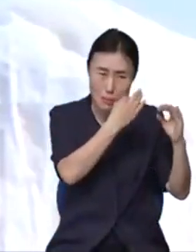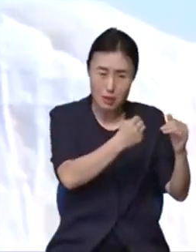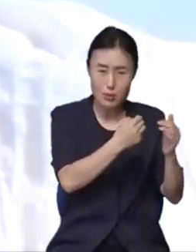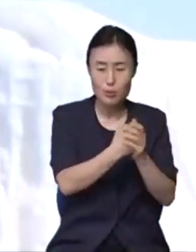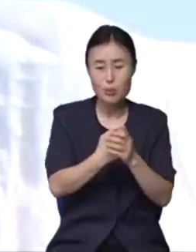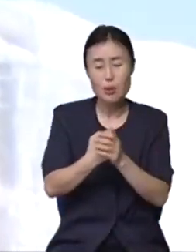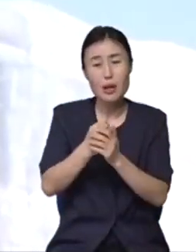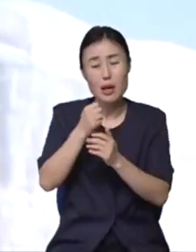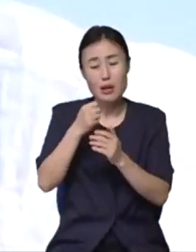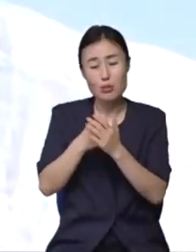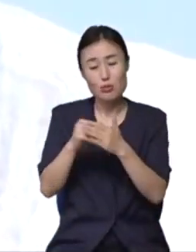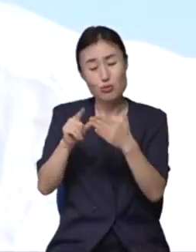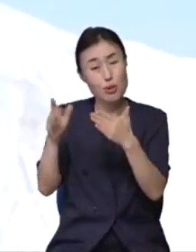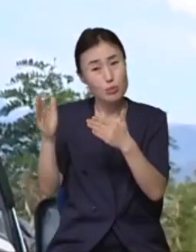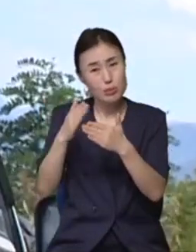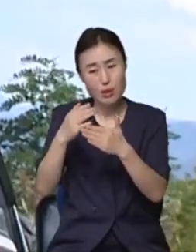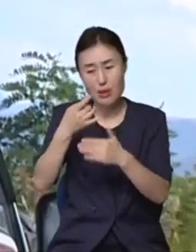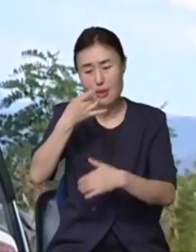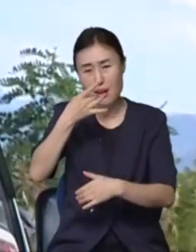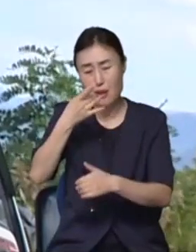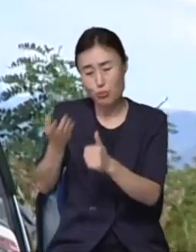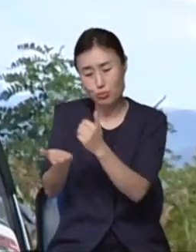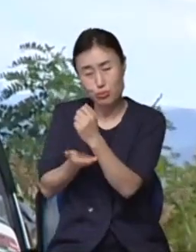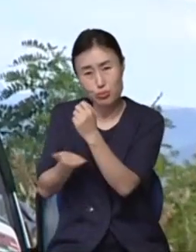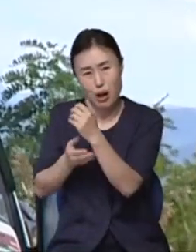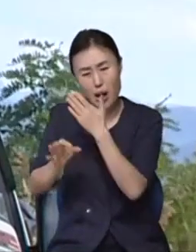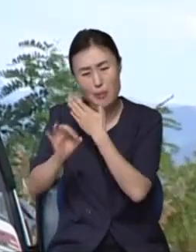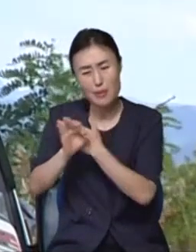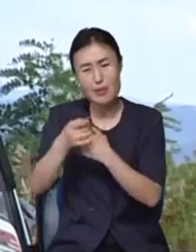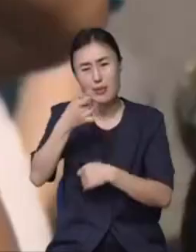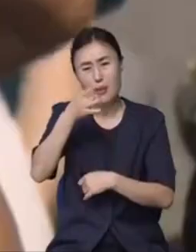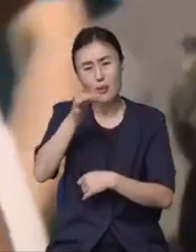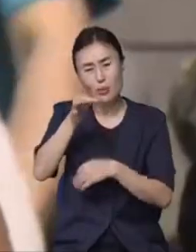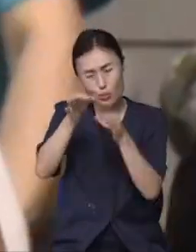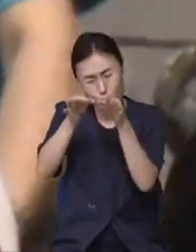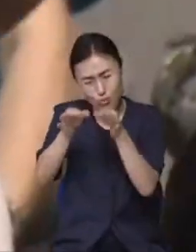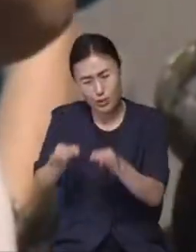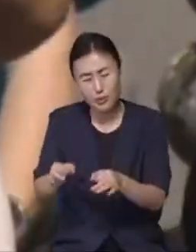달부터 본격적인 수확이 이루어지면 쌀값은 더 떨어질 것으로 보여